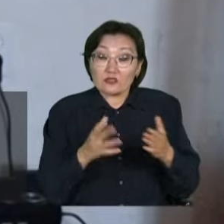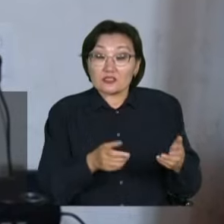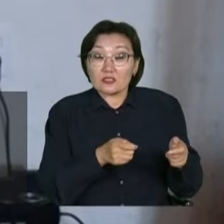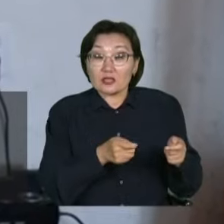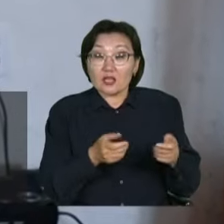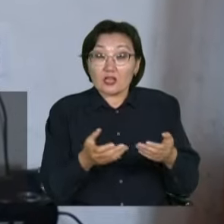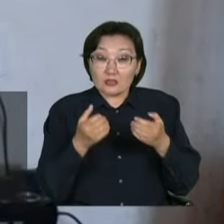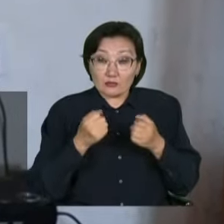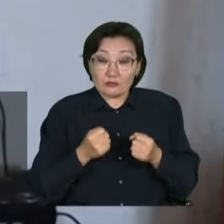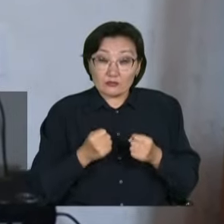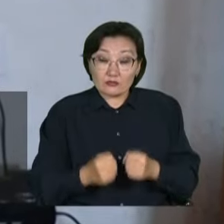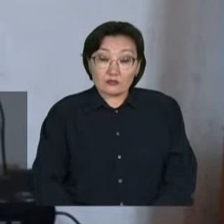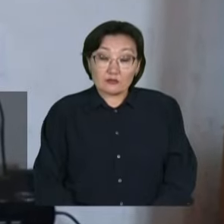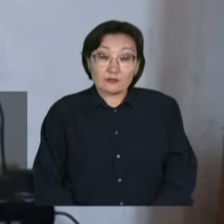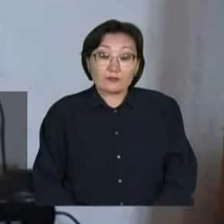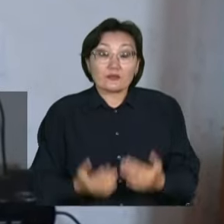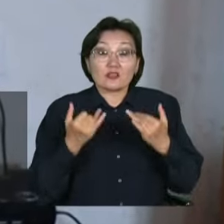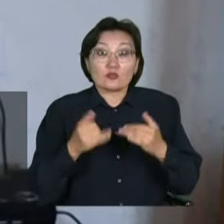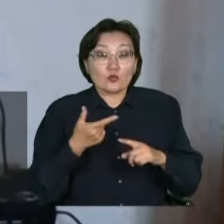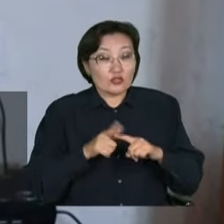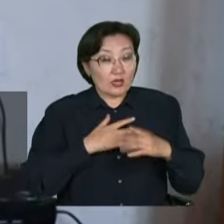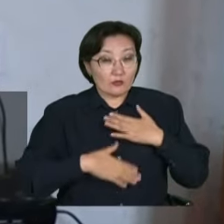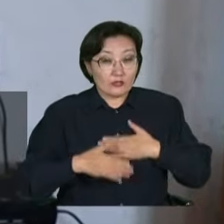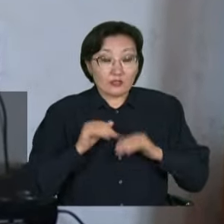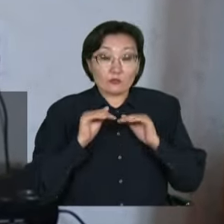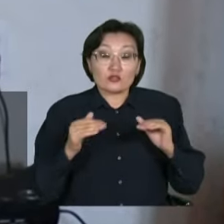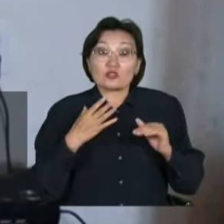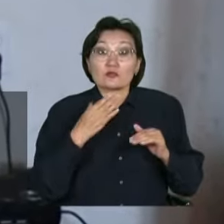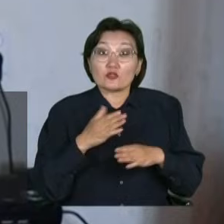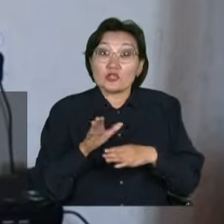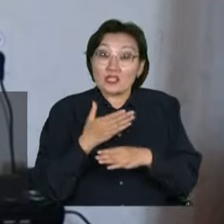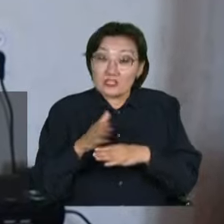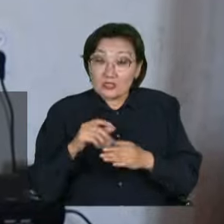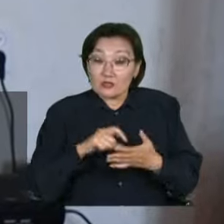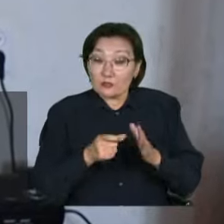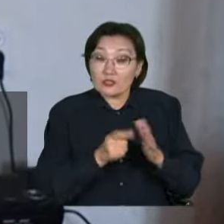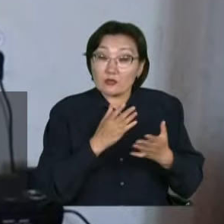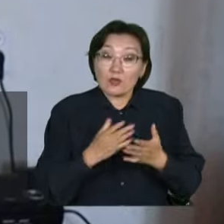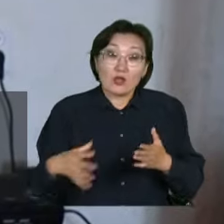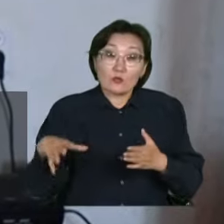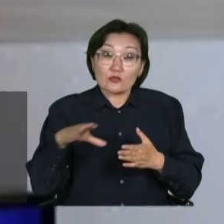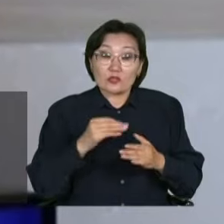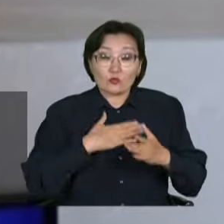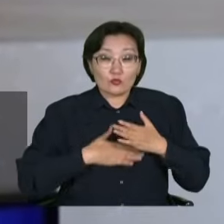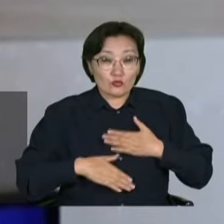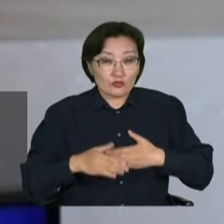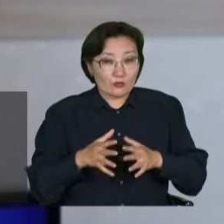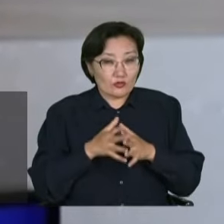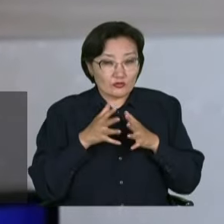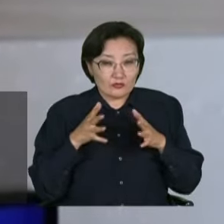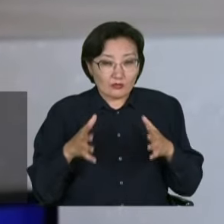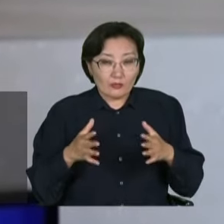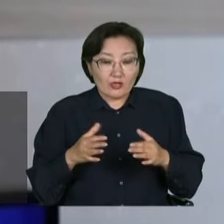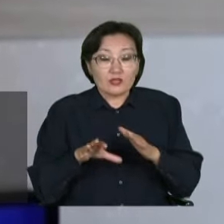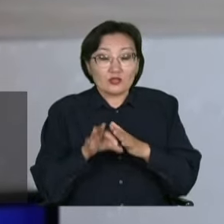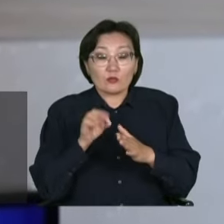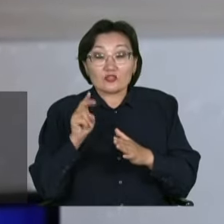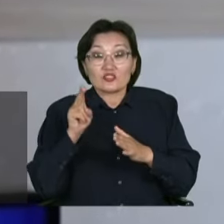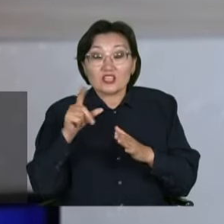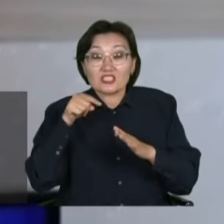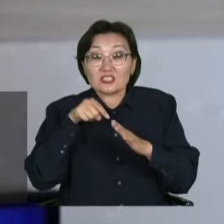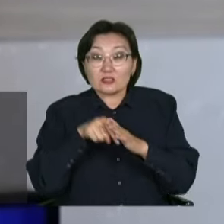Мы довольны, у детей своя комната. Дән ризамыз, енді балалардың да жеке бөлмесі болады. Барлығымыздың қуанышымызда шек жоқ. Біз таңдаған